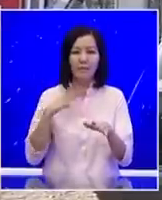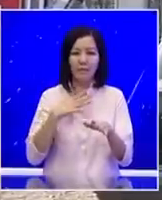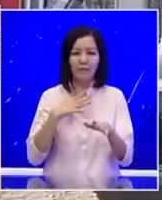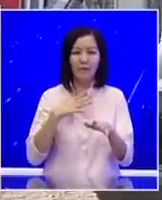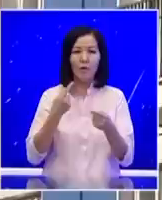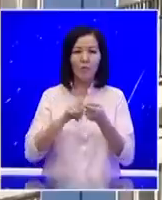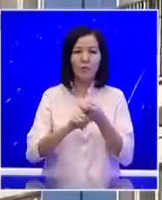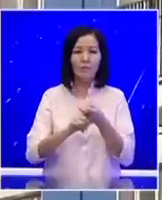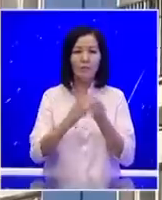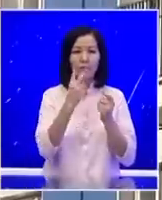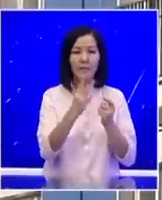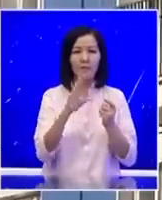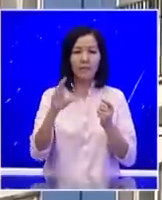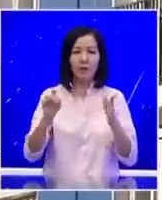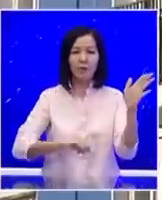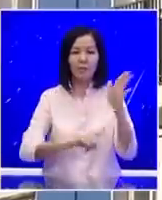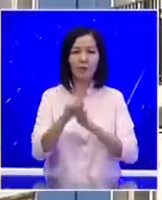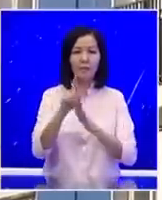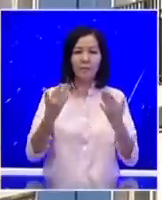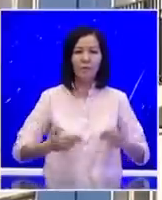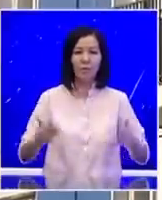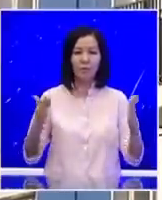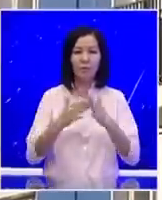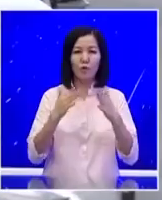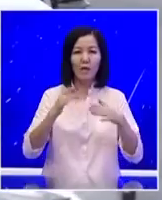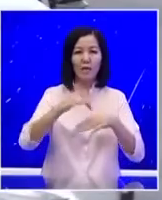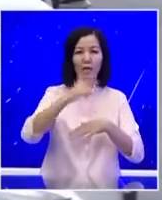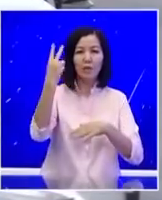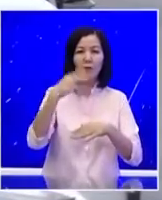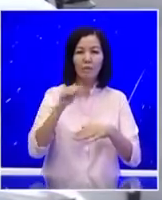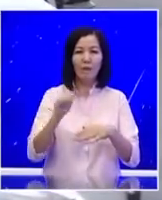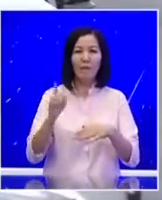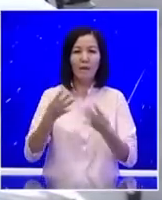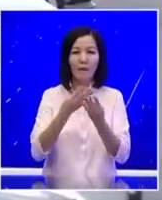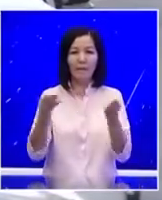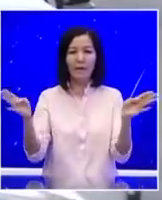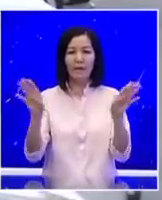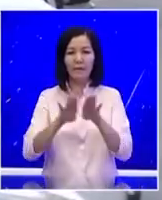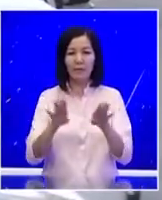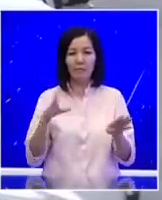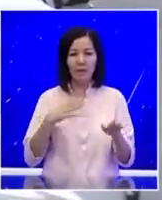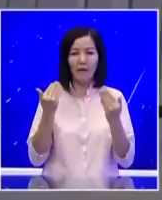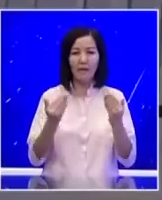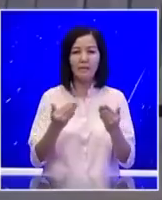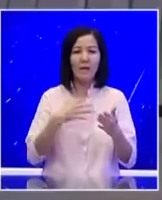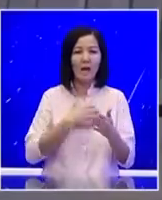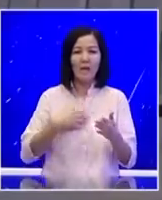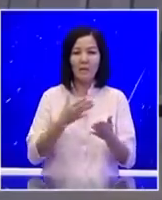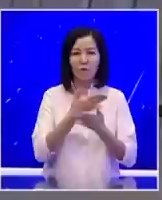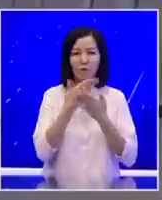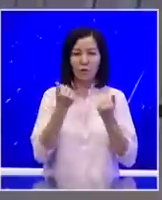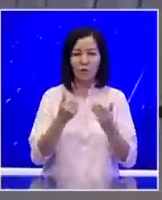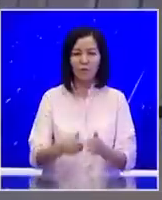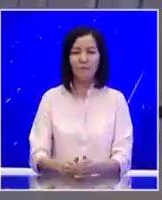еді. Осыған байланысты 2 сәуірден бастап тұрғын үй кешеніндегі 20 мың адам карантинге жабылған. Қазір алаңдауға негіз жоқ, дейді